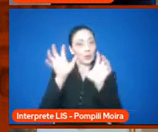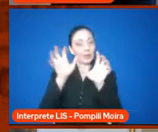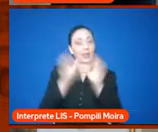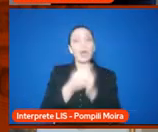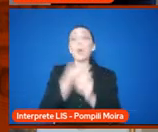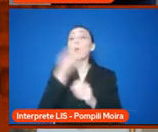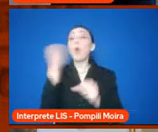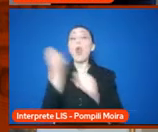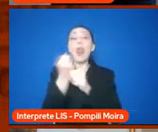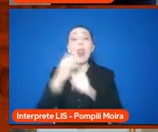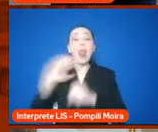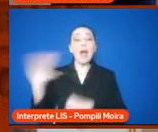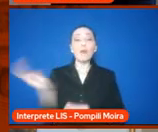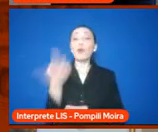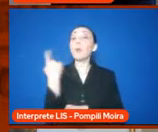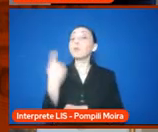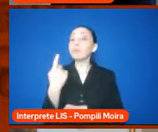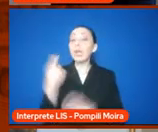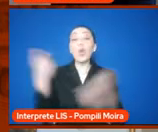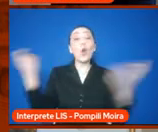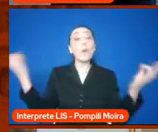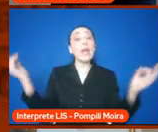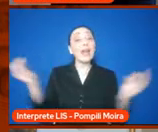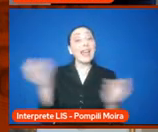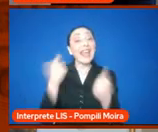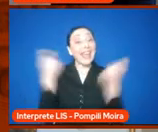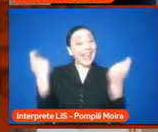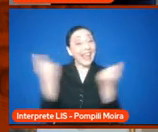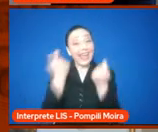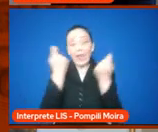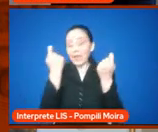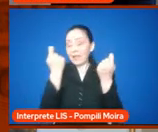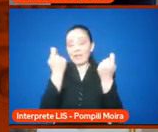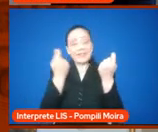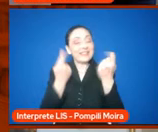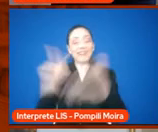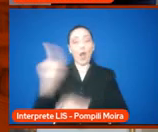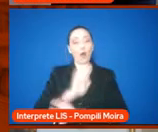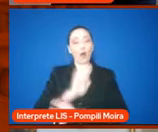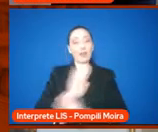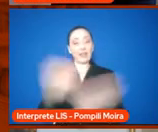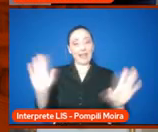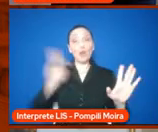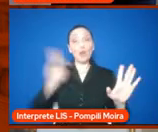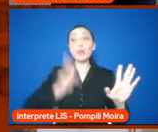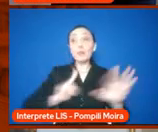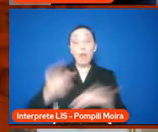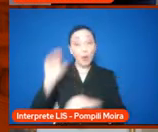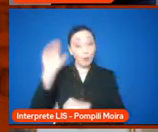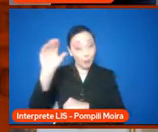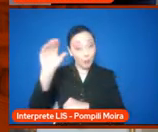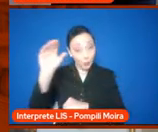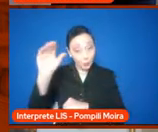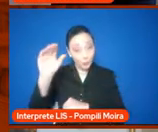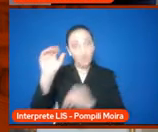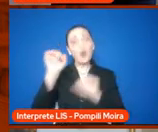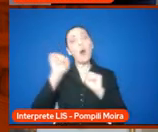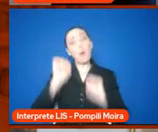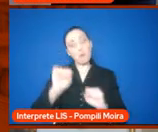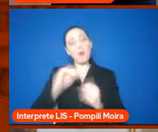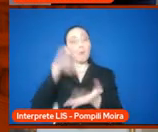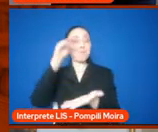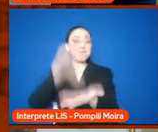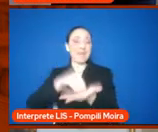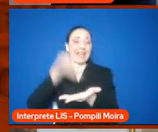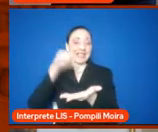è un'edizione sicuramente straordinaria. Spero che lo sia per il futuro e spero che potremo tornare a farlo in presenza,